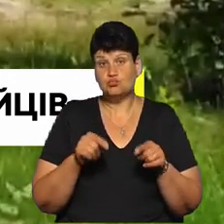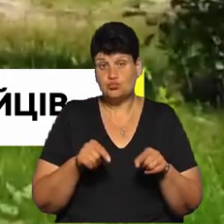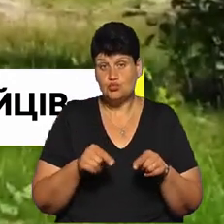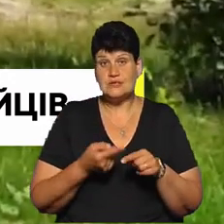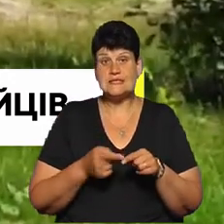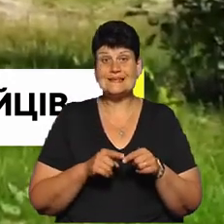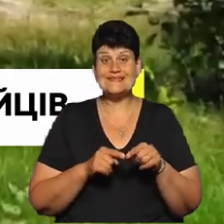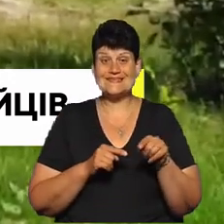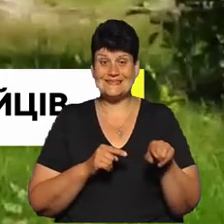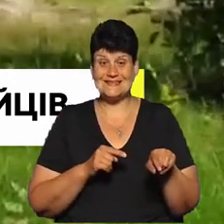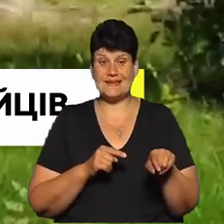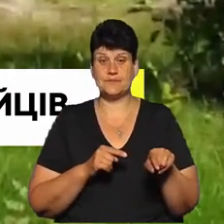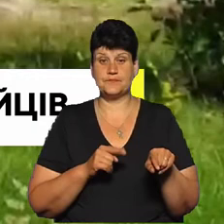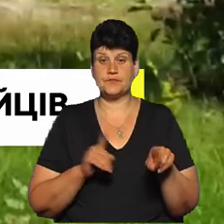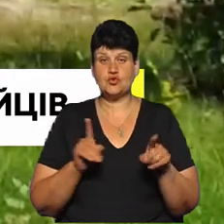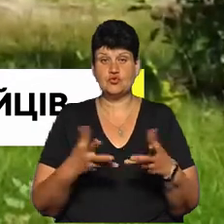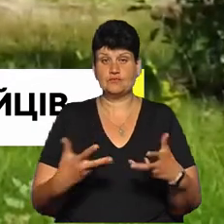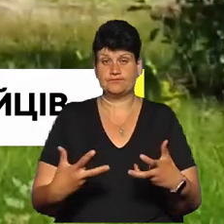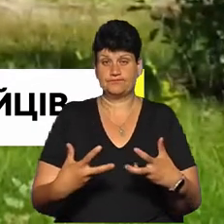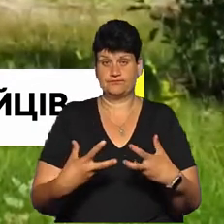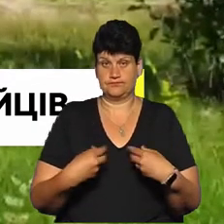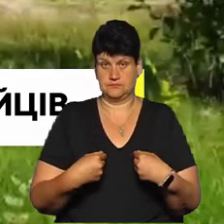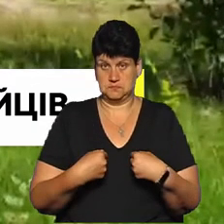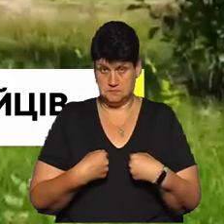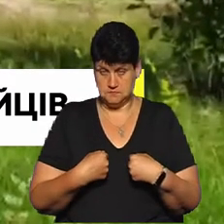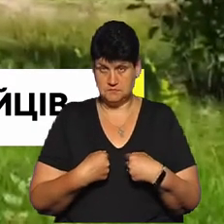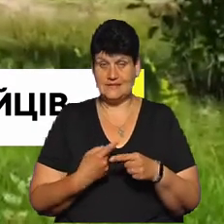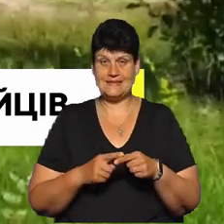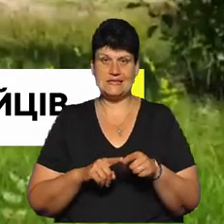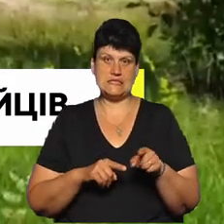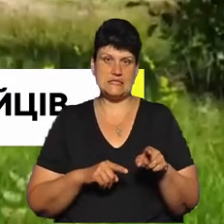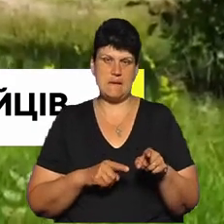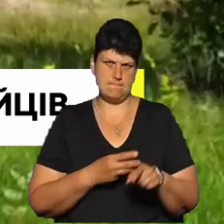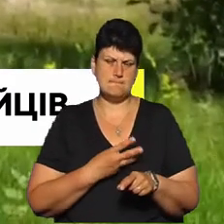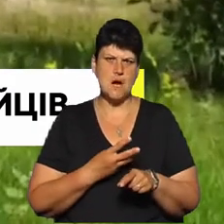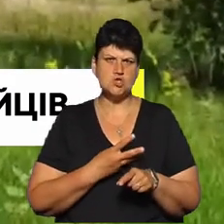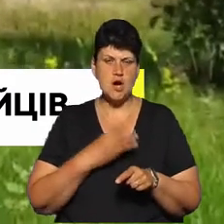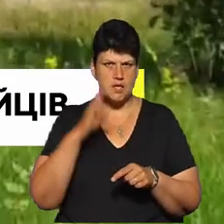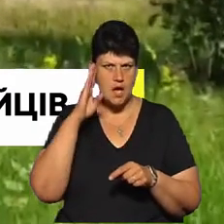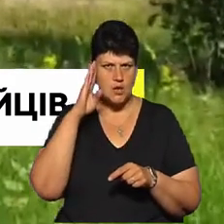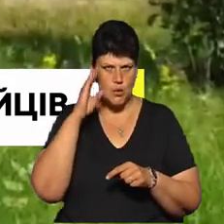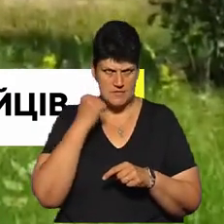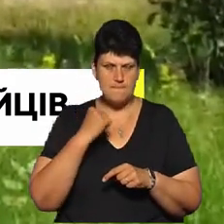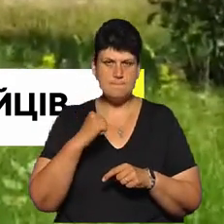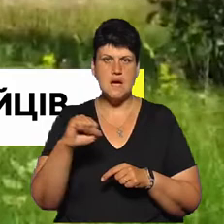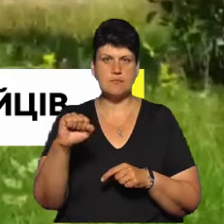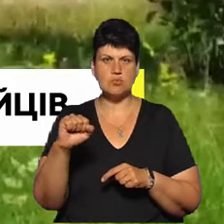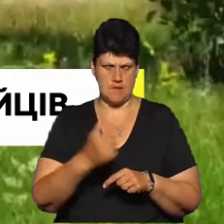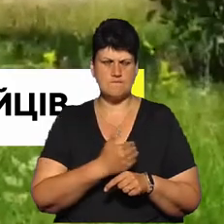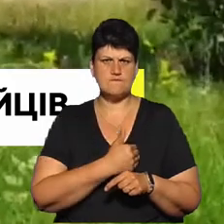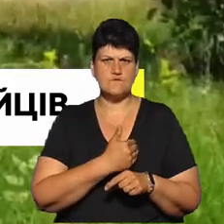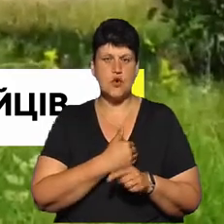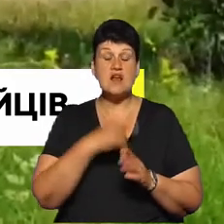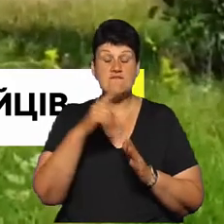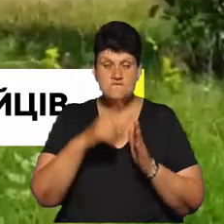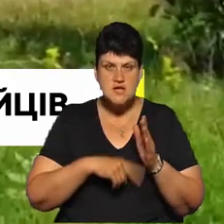що надихнуло мене, це бажання хлопців перемогти, воля, вірять в те, що